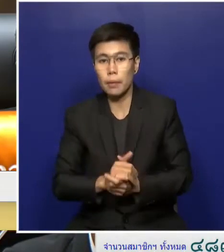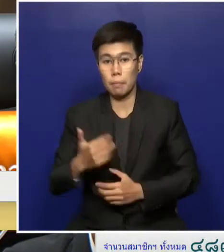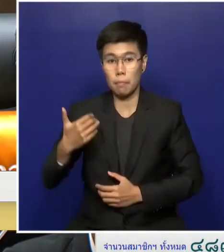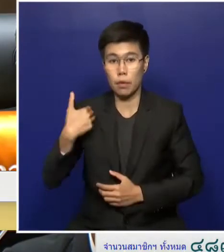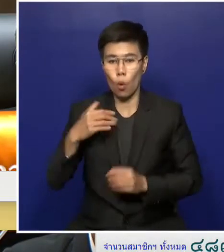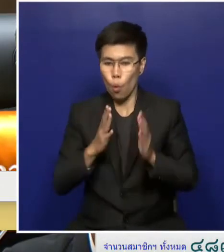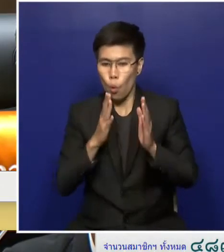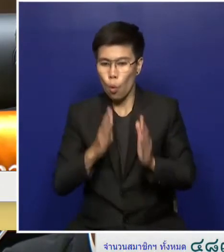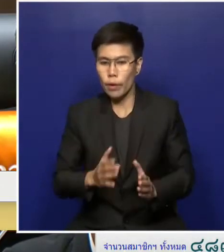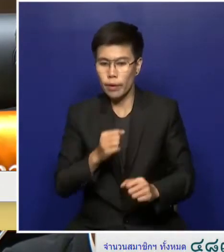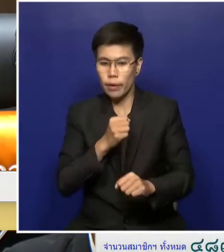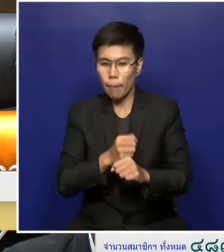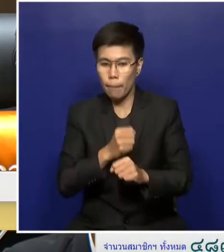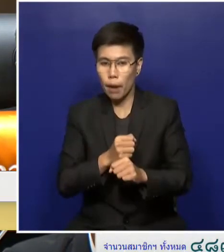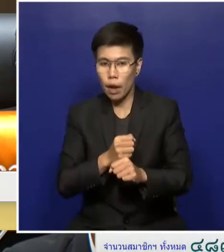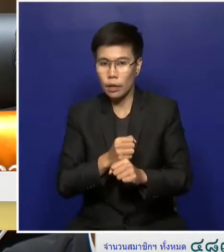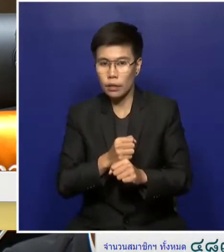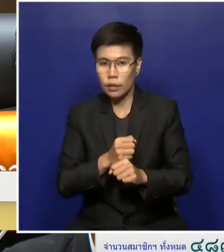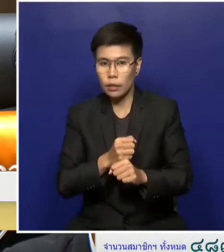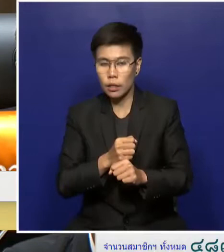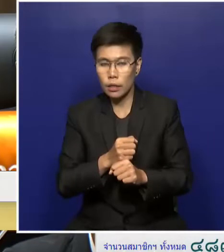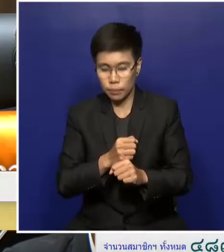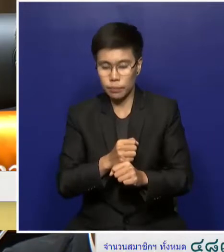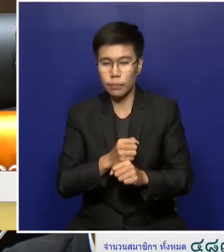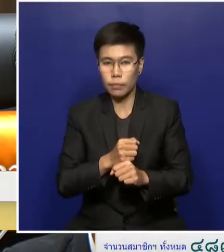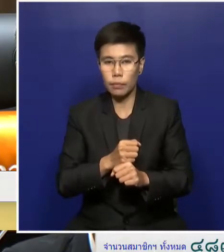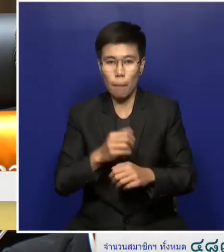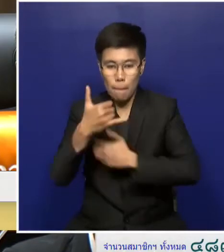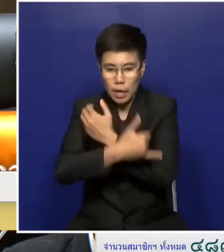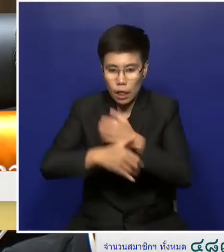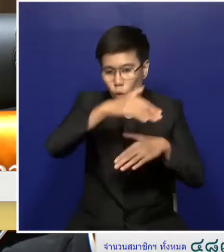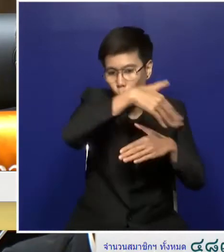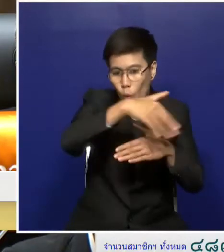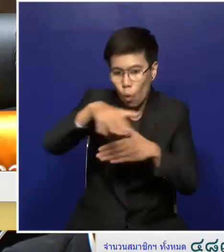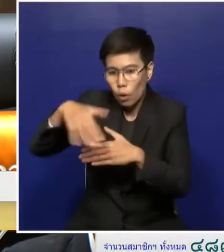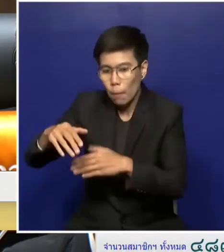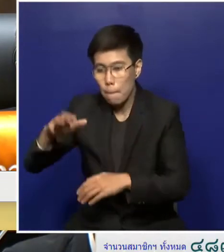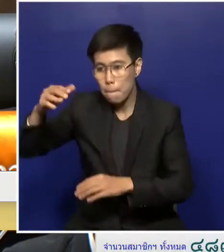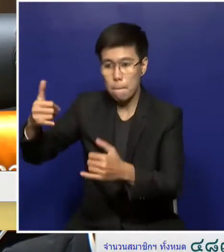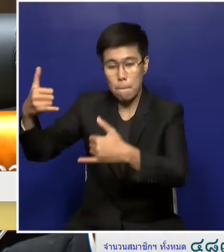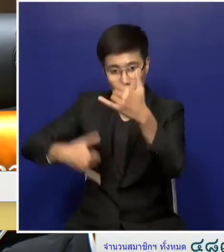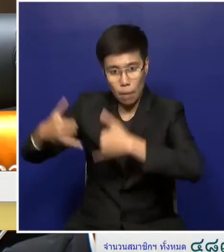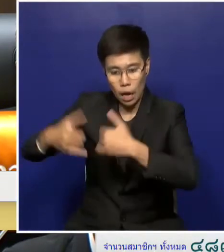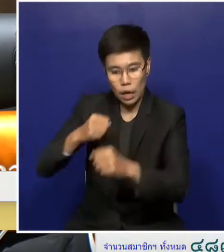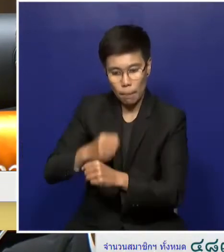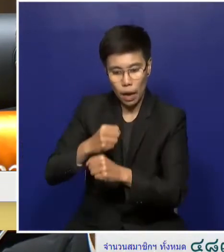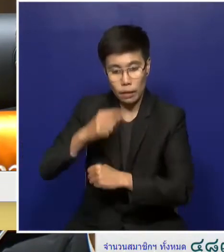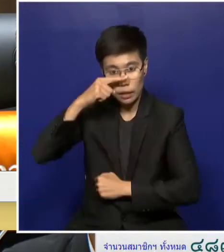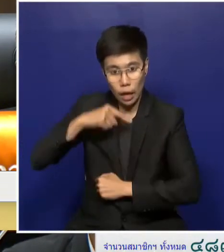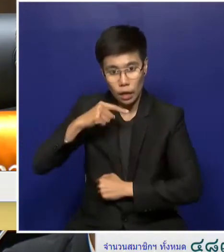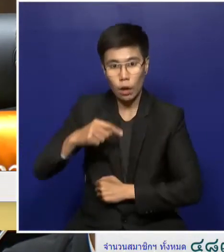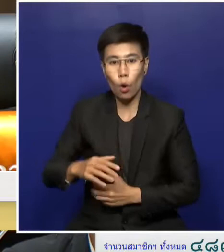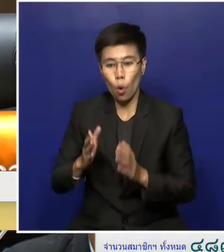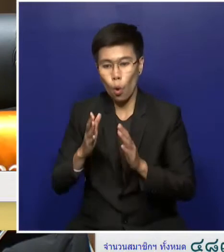ชาตินะครับซึ่งอาจจะมีลูกอยู่ในในประเทศไทยมันเกิดในประเทศไทยนะครับนี่ 2.5ล้านคนนะครับผู้ลี้ภัยครับแสนแสน